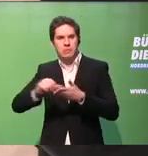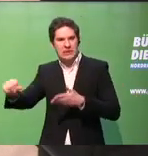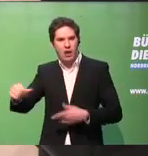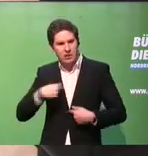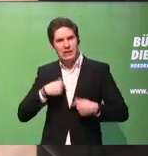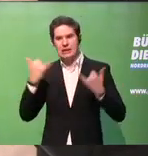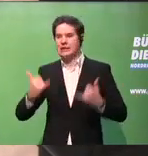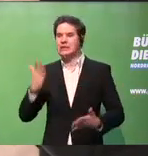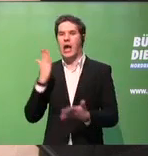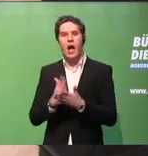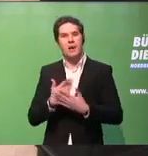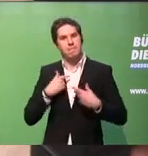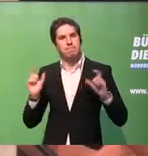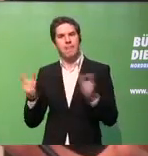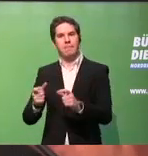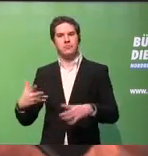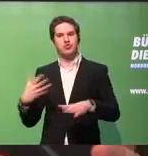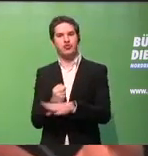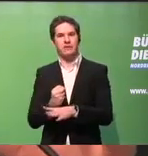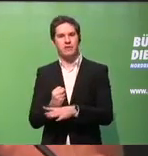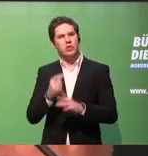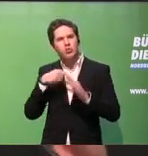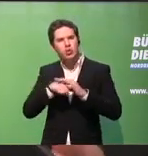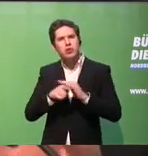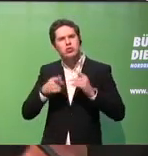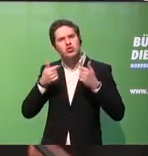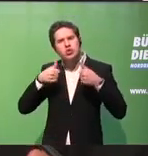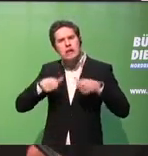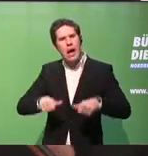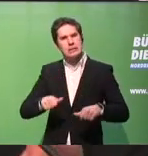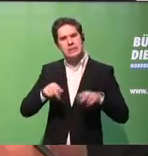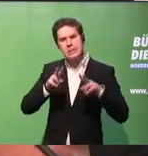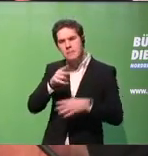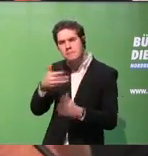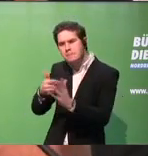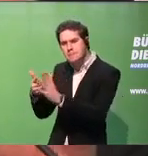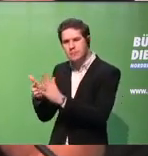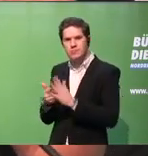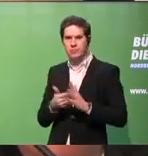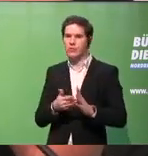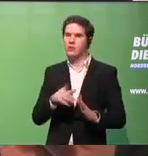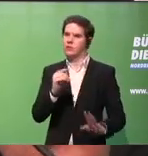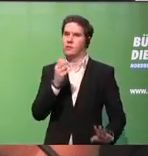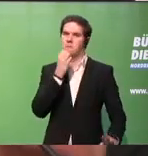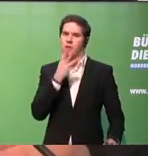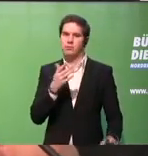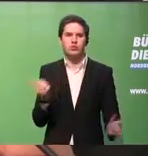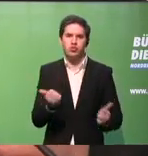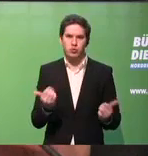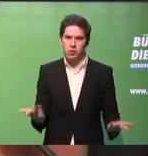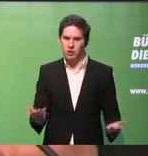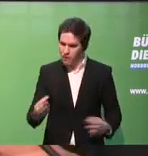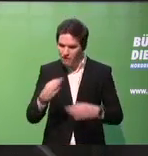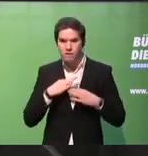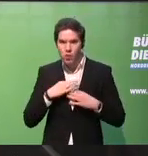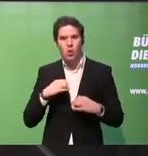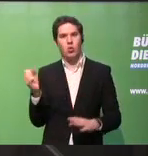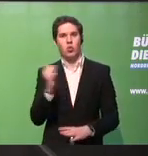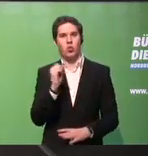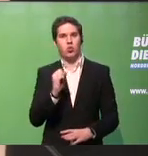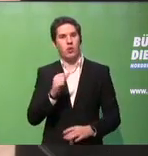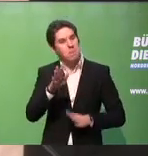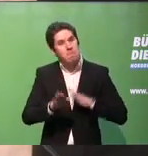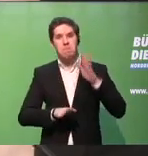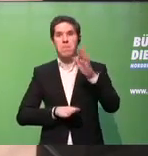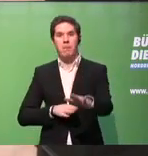das jetzt beendet wird durch eine strenge Aufsicht über die großen Banken, das ist ein großer Schritt für mehr Demokratie